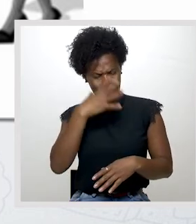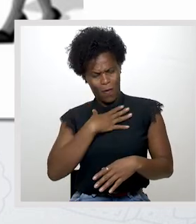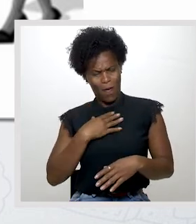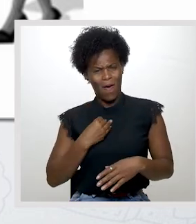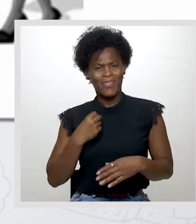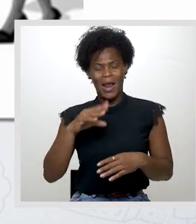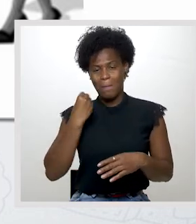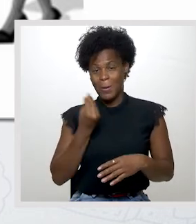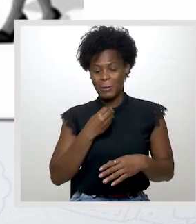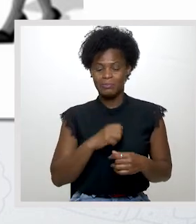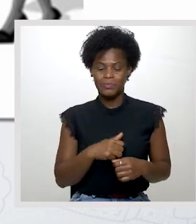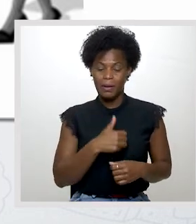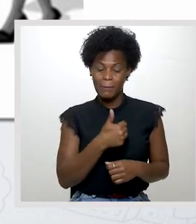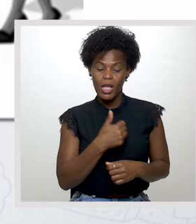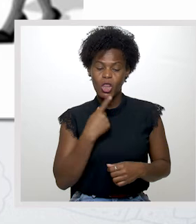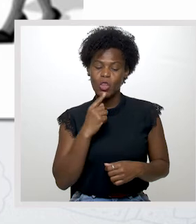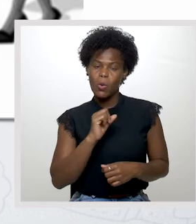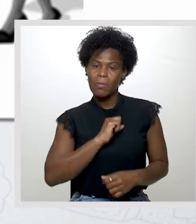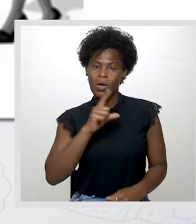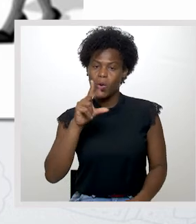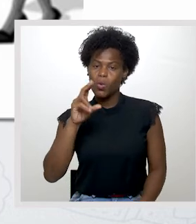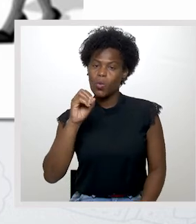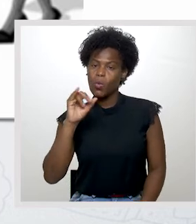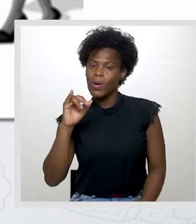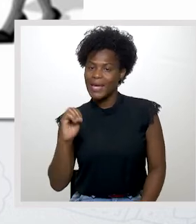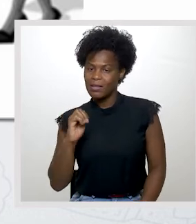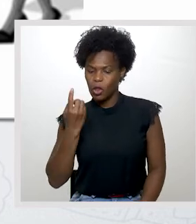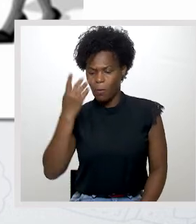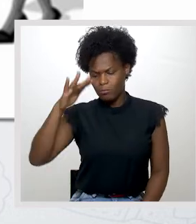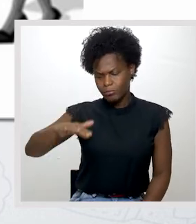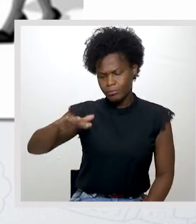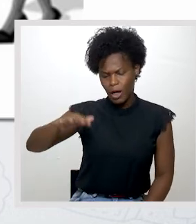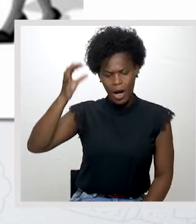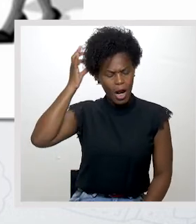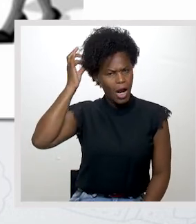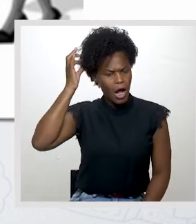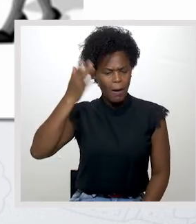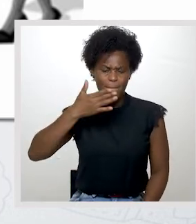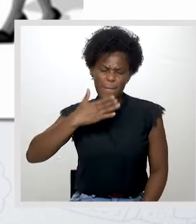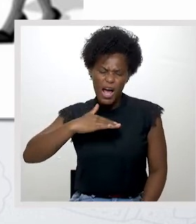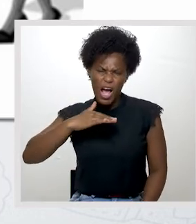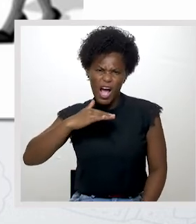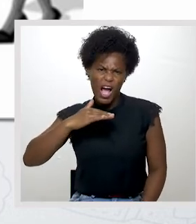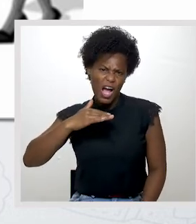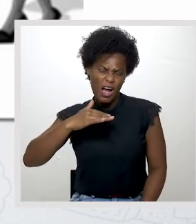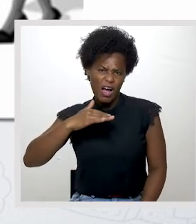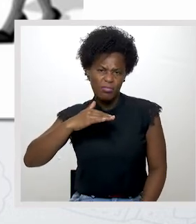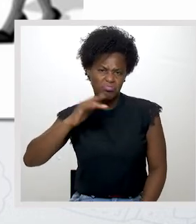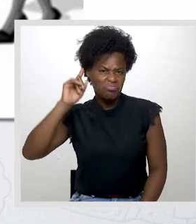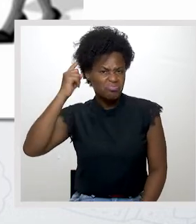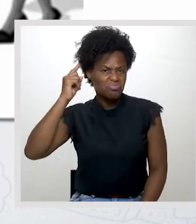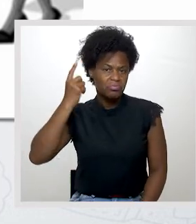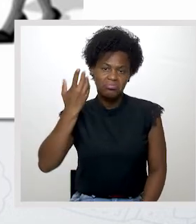Je m'appelle Louis. Je suis petit. Mes cheveux sont blonds et frisés.